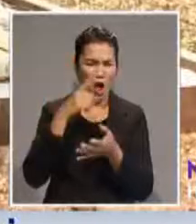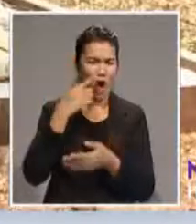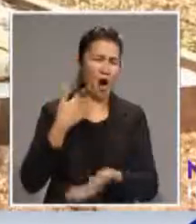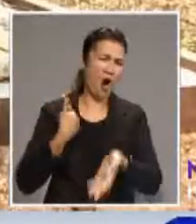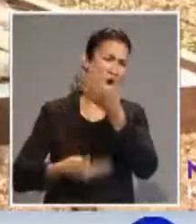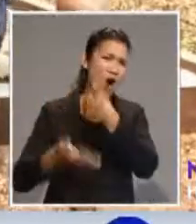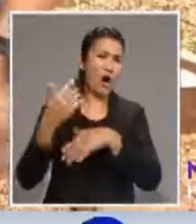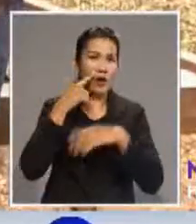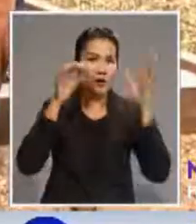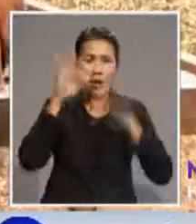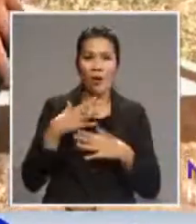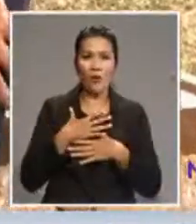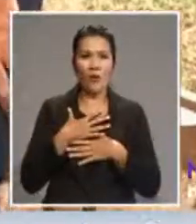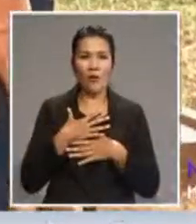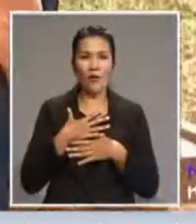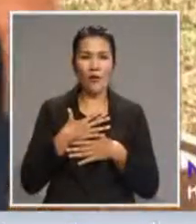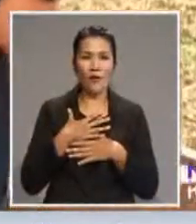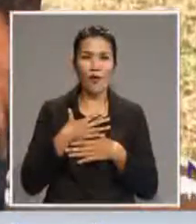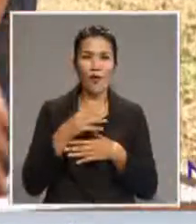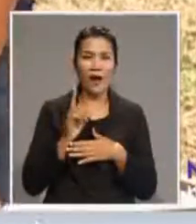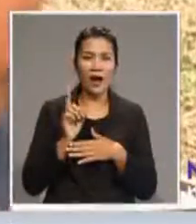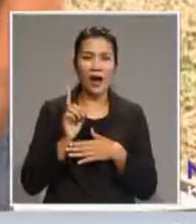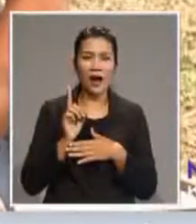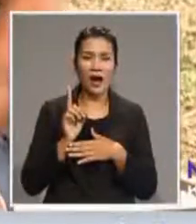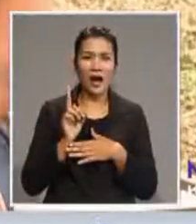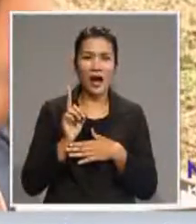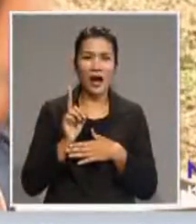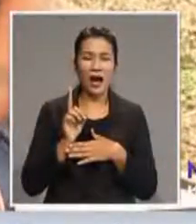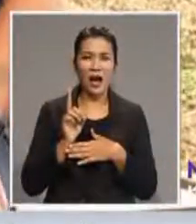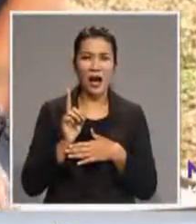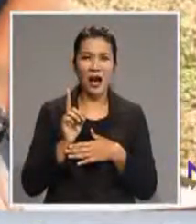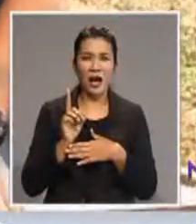สมัยมาร้องเลยโอ้ย